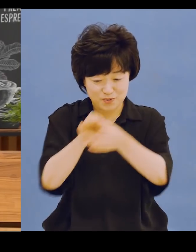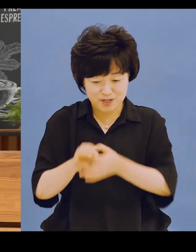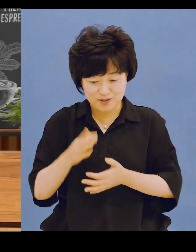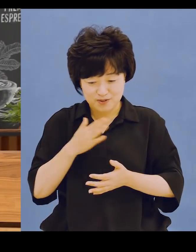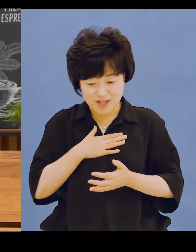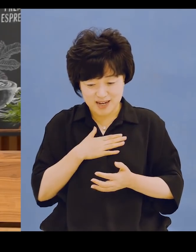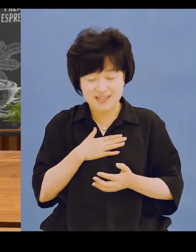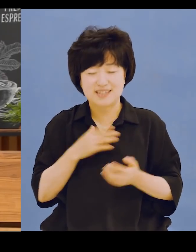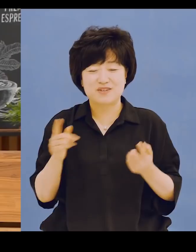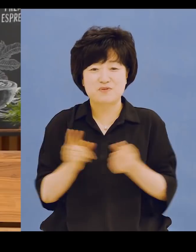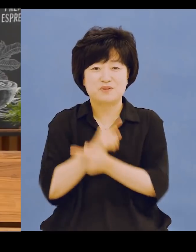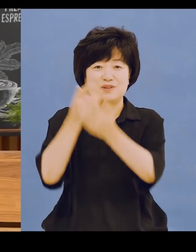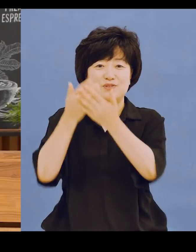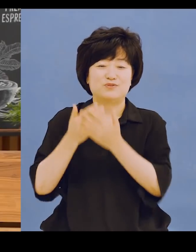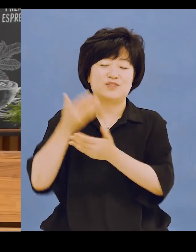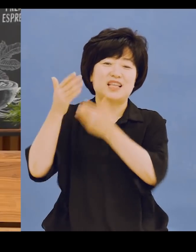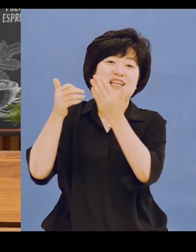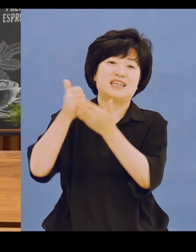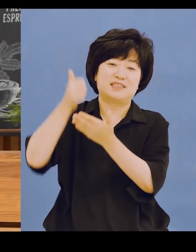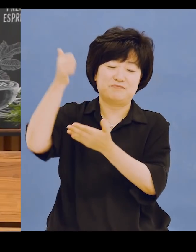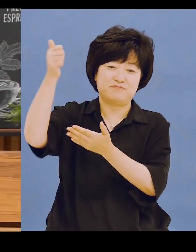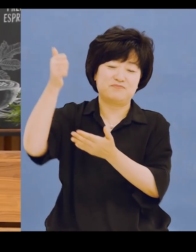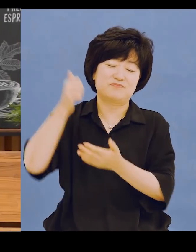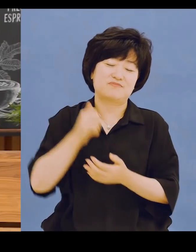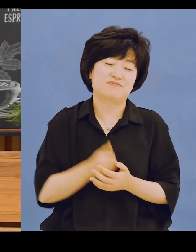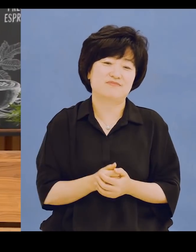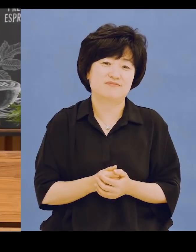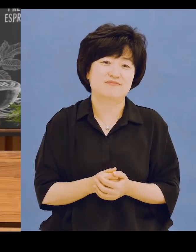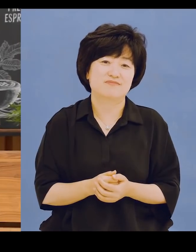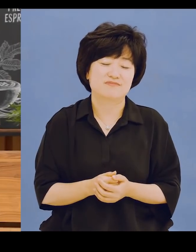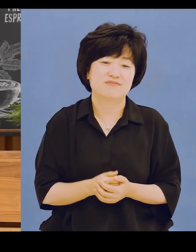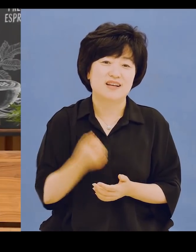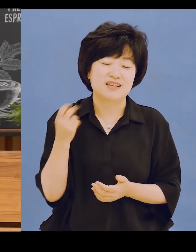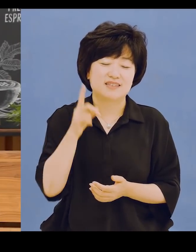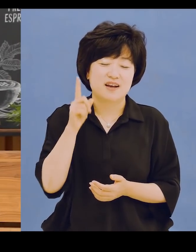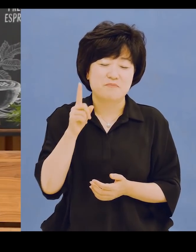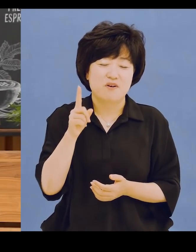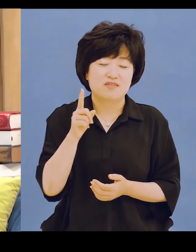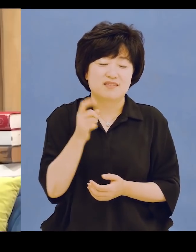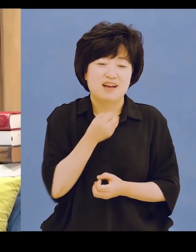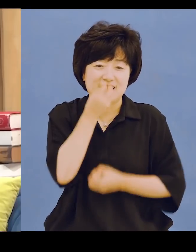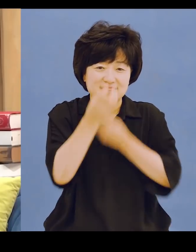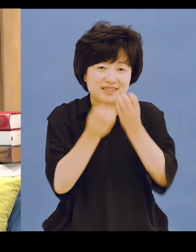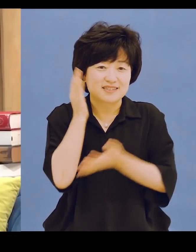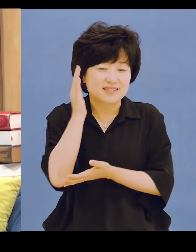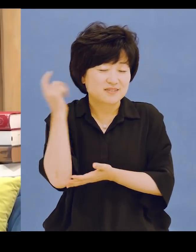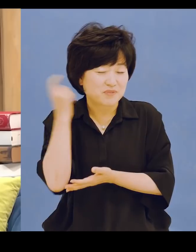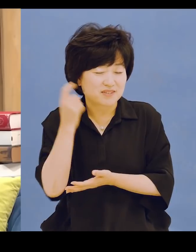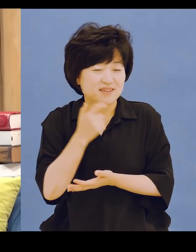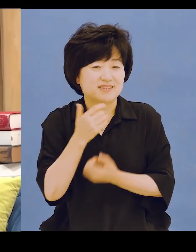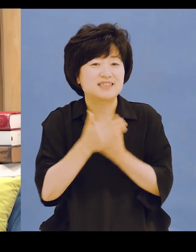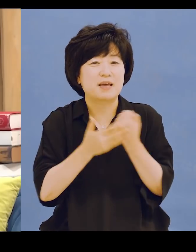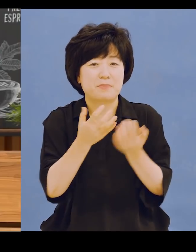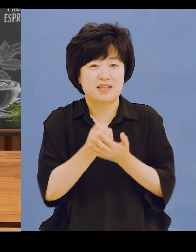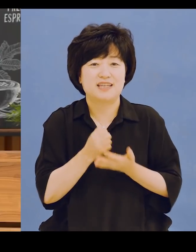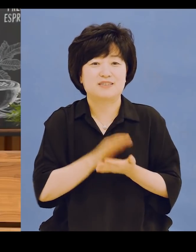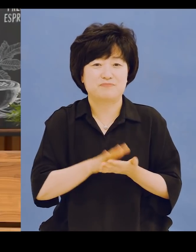자신이 변화하시기를 기다리시는구나 아멘. 라는 네. 도전과 그런 간증 때문에 정말 많은 은혜를 받는 시간이 되었습니다. 감사합니다.